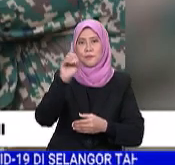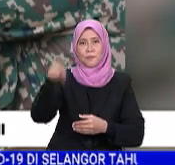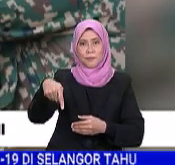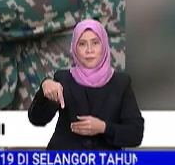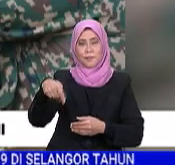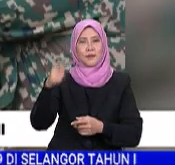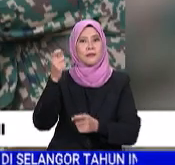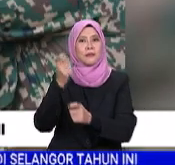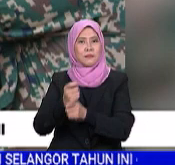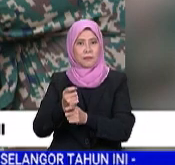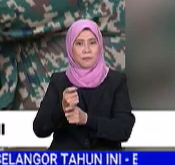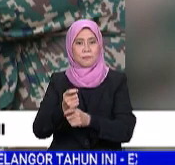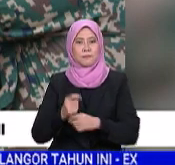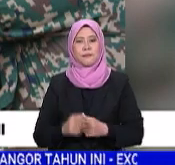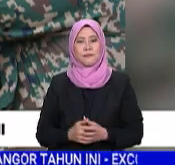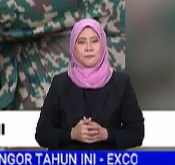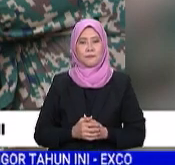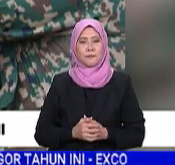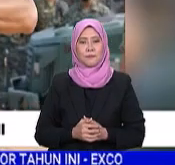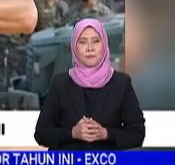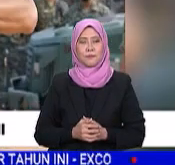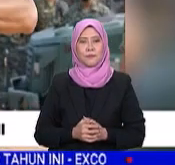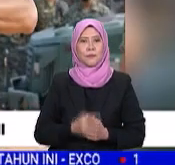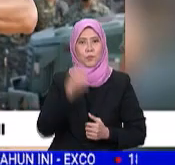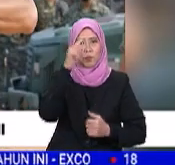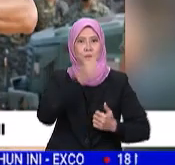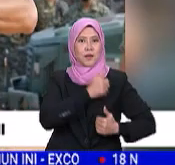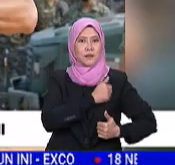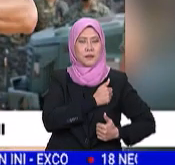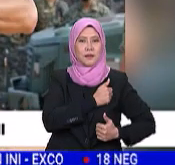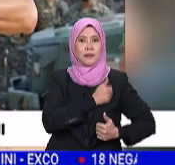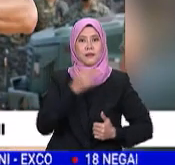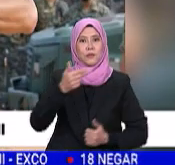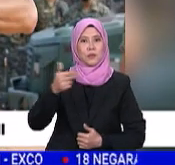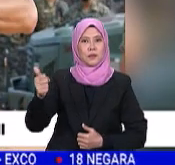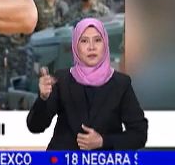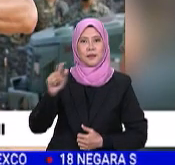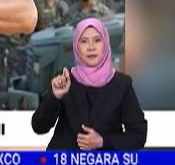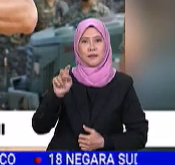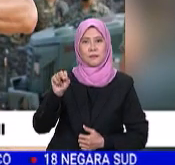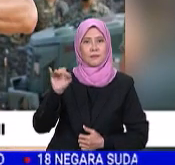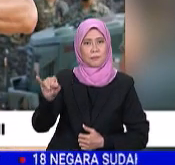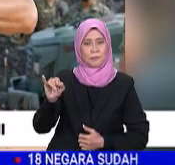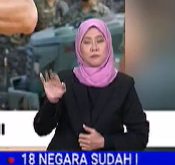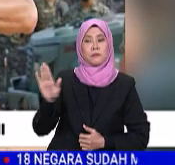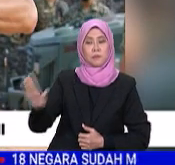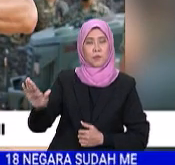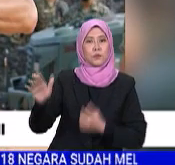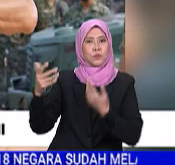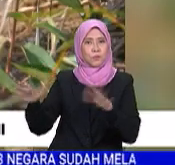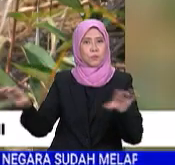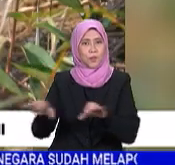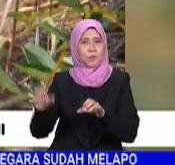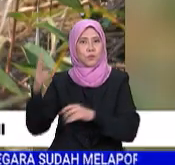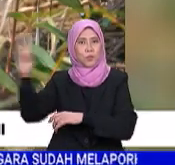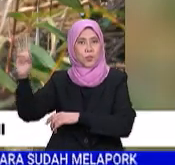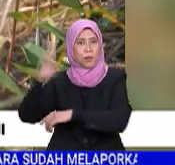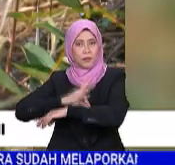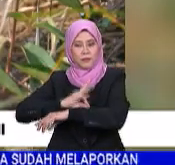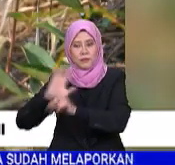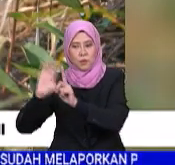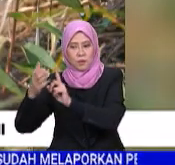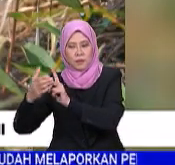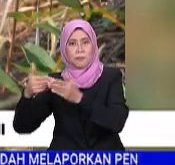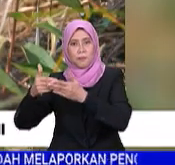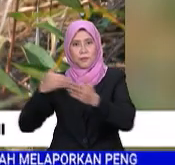yang telah ditetapkan bagi anggota Tentara Nasional Indonesia TNI mereka telah menjalani tujuh hari Valentin